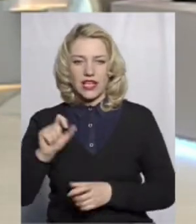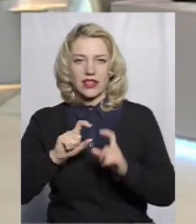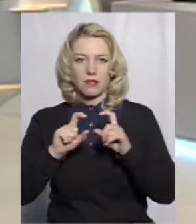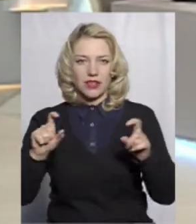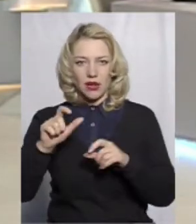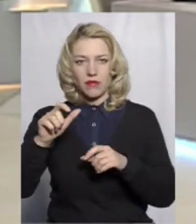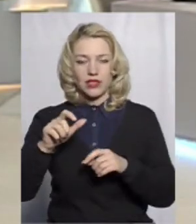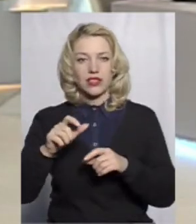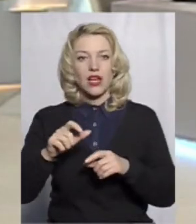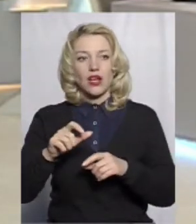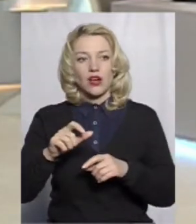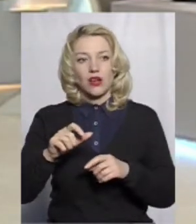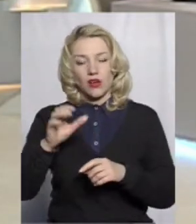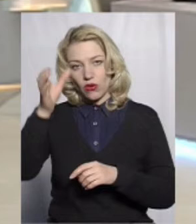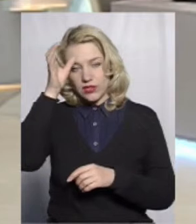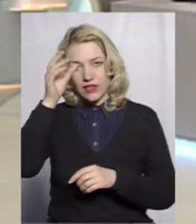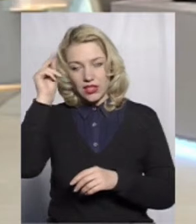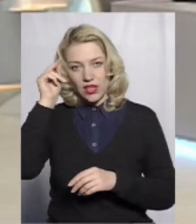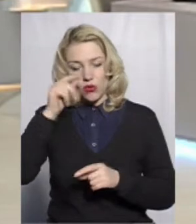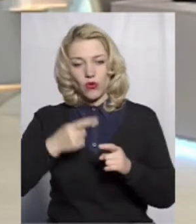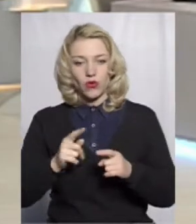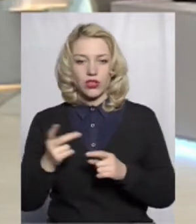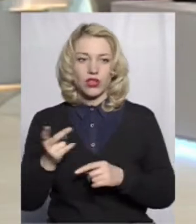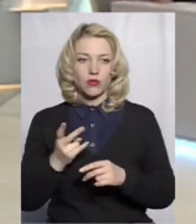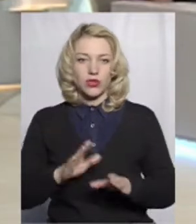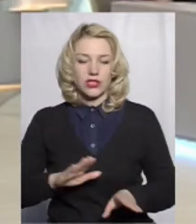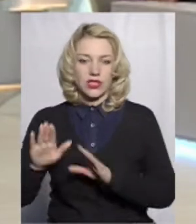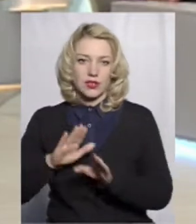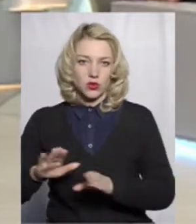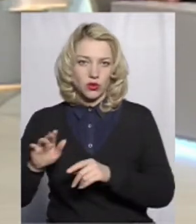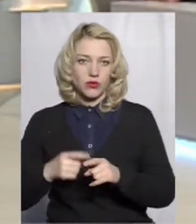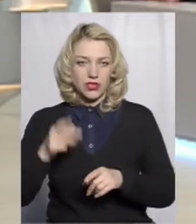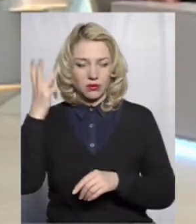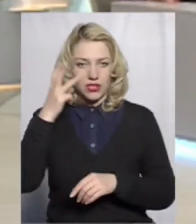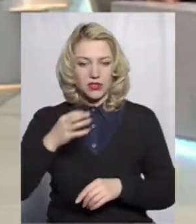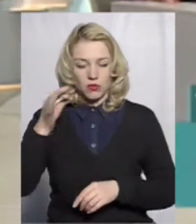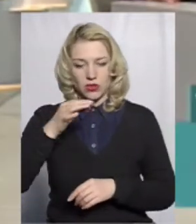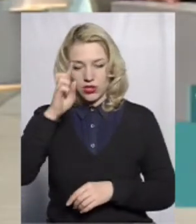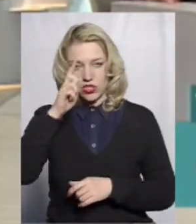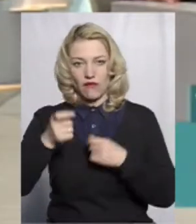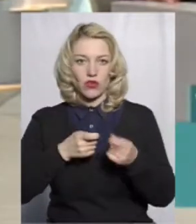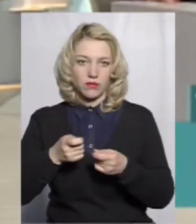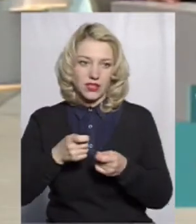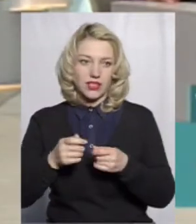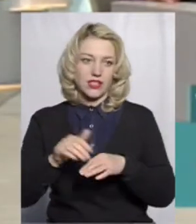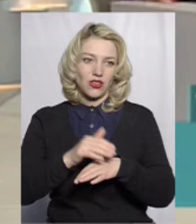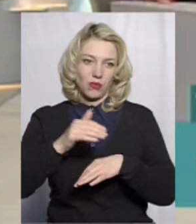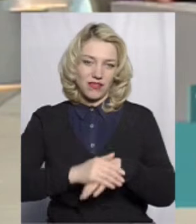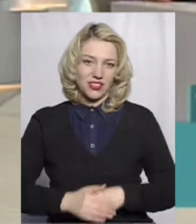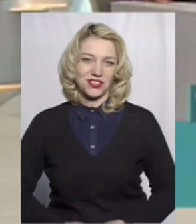науки. Обидві заступниці директорів відповідних департаментів Хмельницької обласної державної адміністрації. Добрий вечір. Добрий